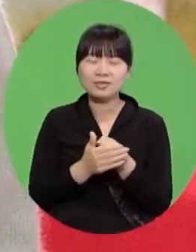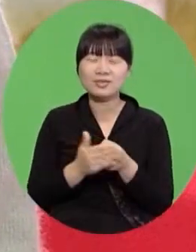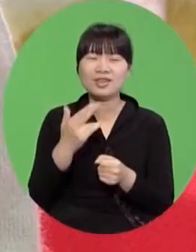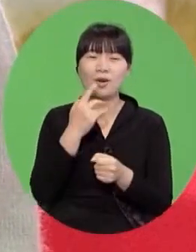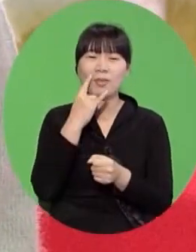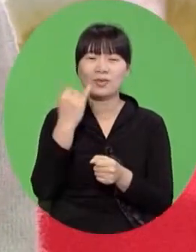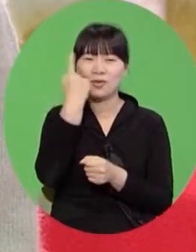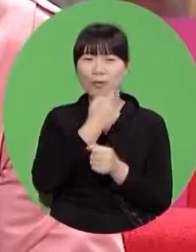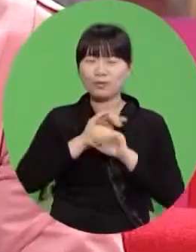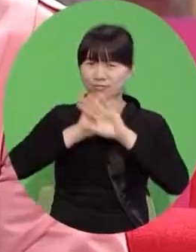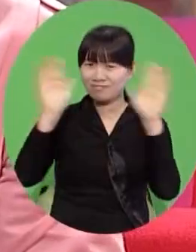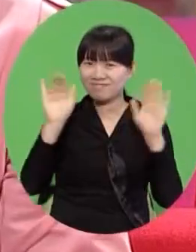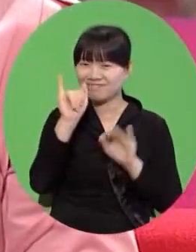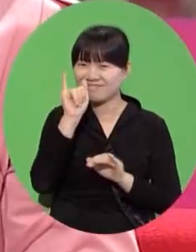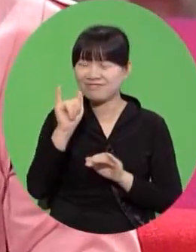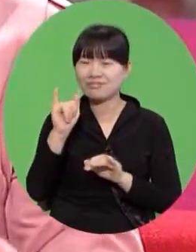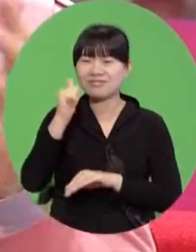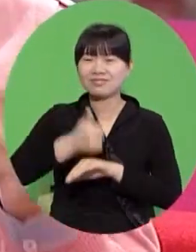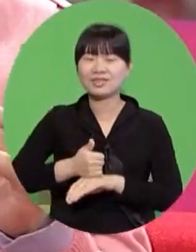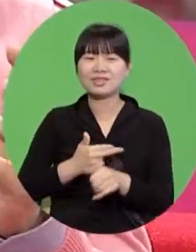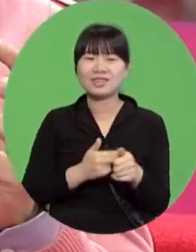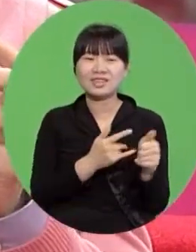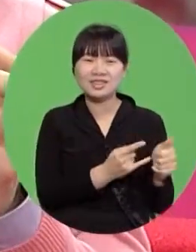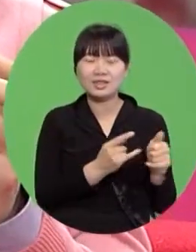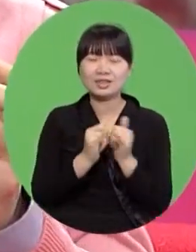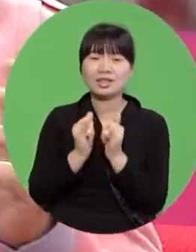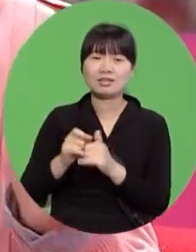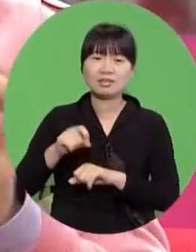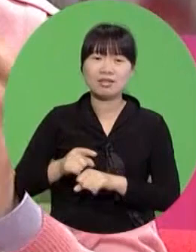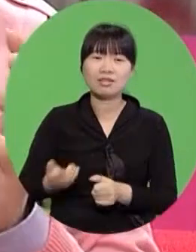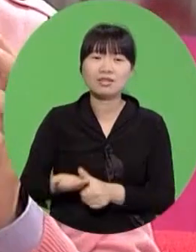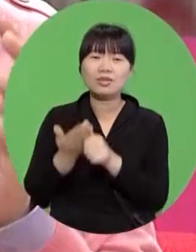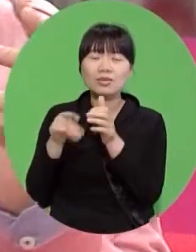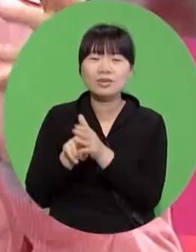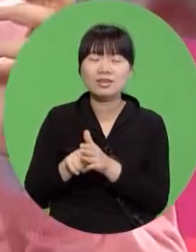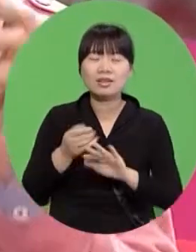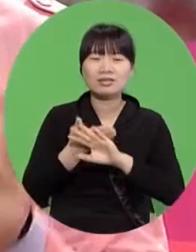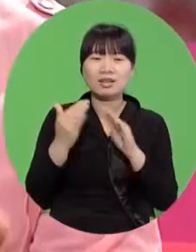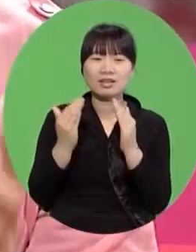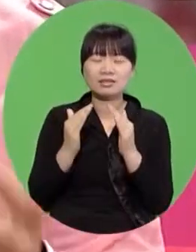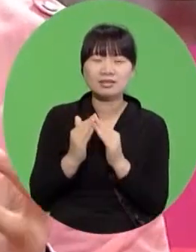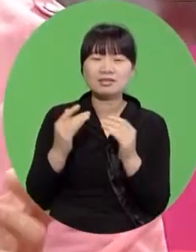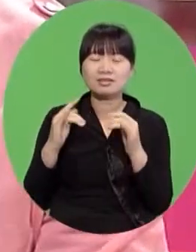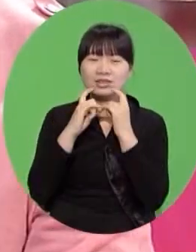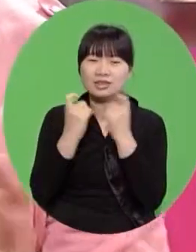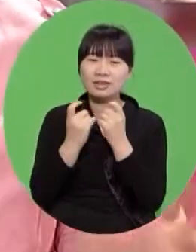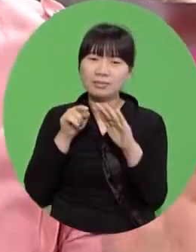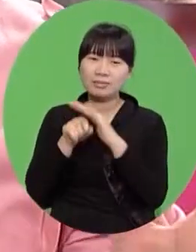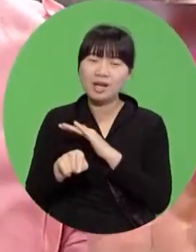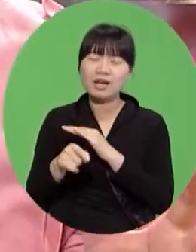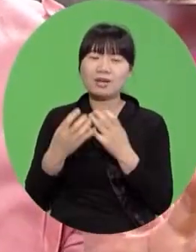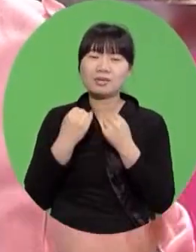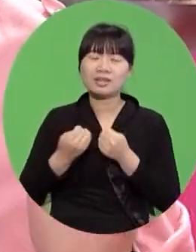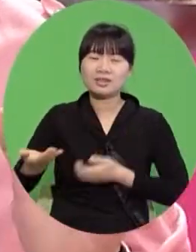밝아지시네요. 마지막에 이제 선생님께서 아이들 사회성 길러주기 위해서는 남의 집 가는 이런 마실을 많이 가면서